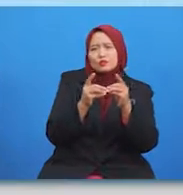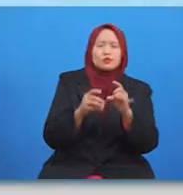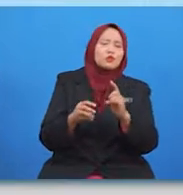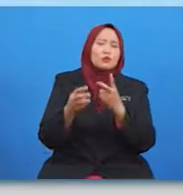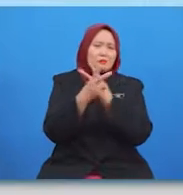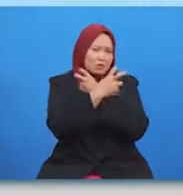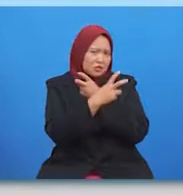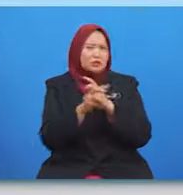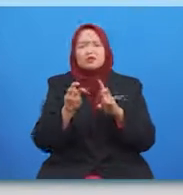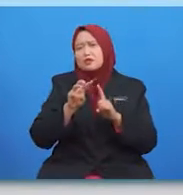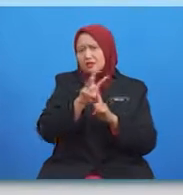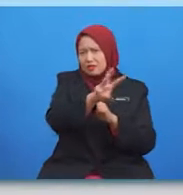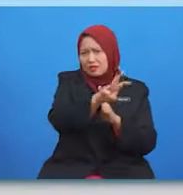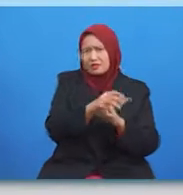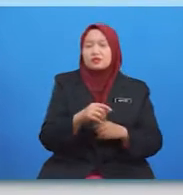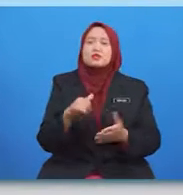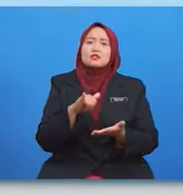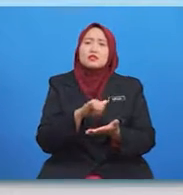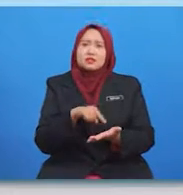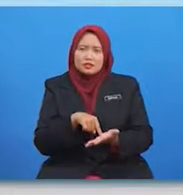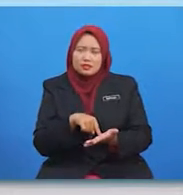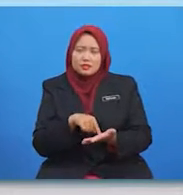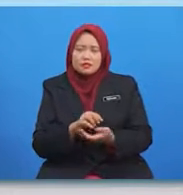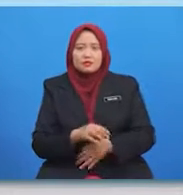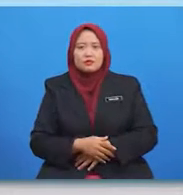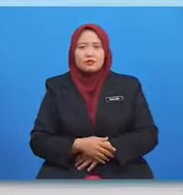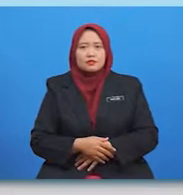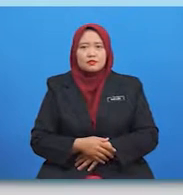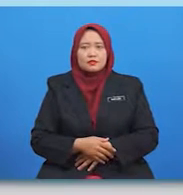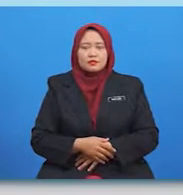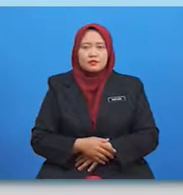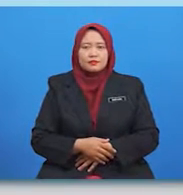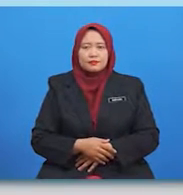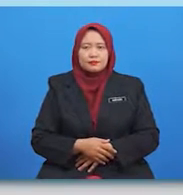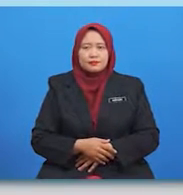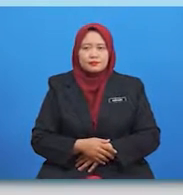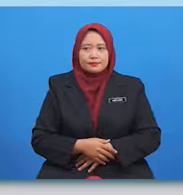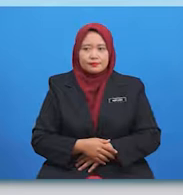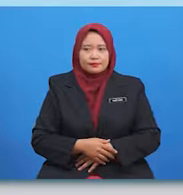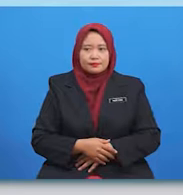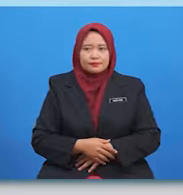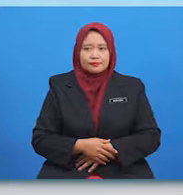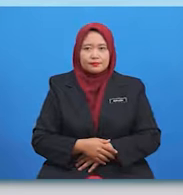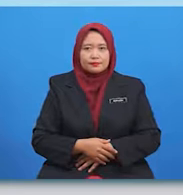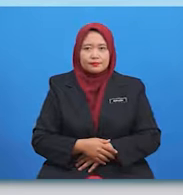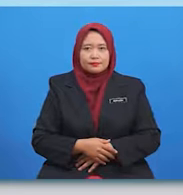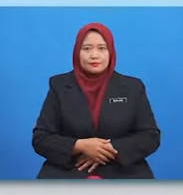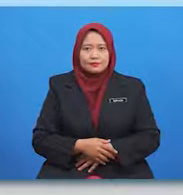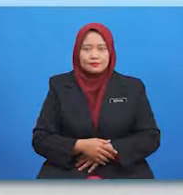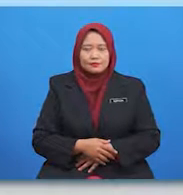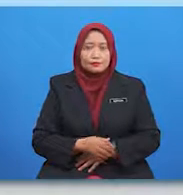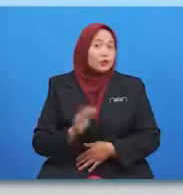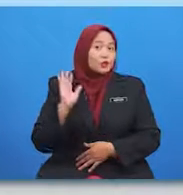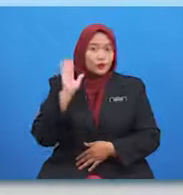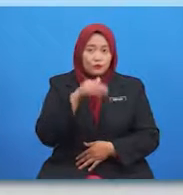Mesti mereka yang hebat berada di sebalik kisah penemuan radioaktif ini.